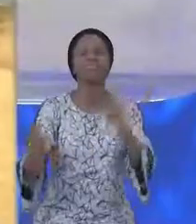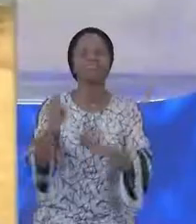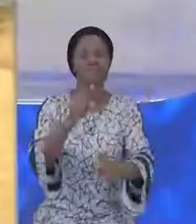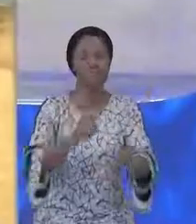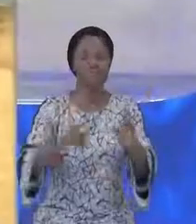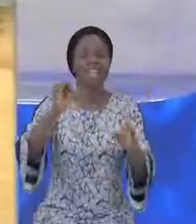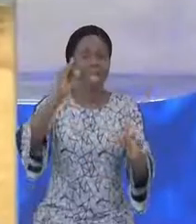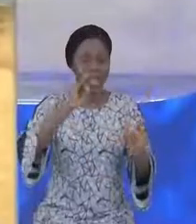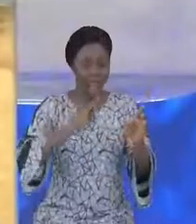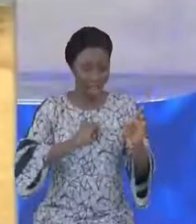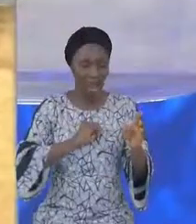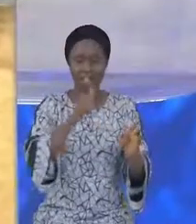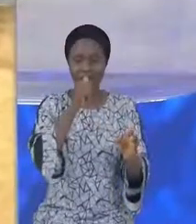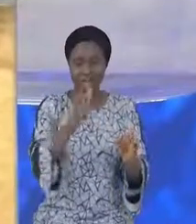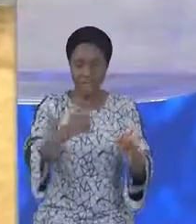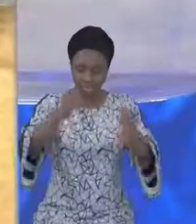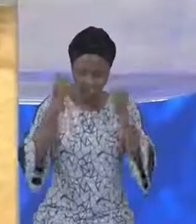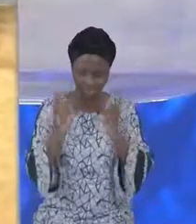Je suis fort.